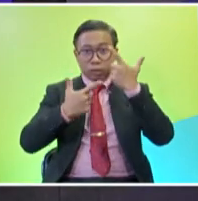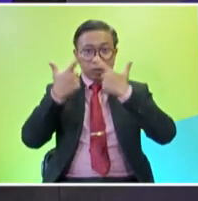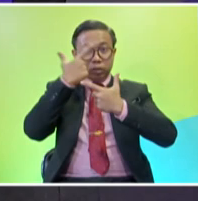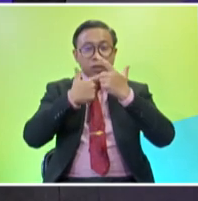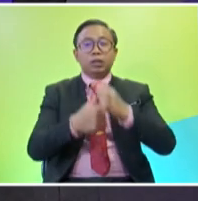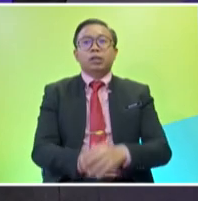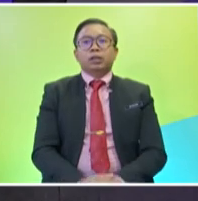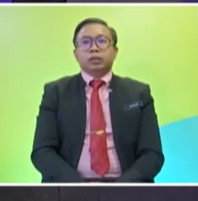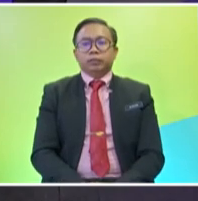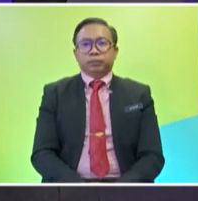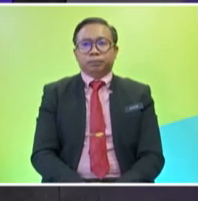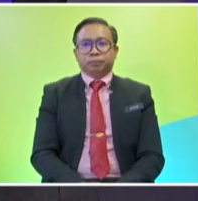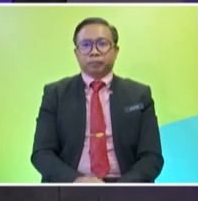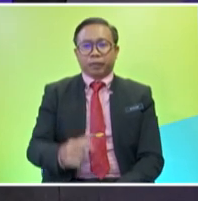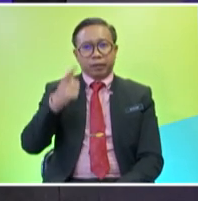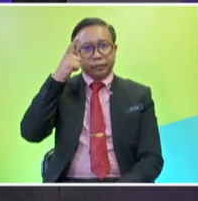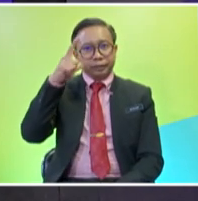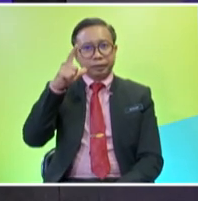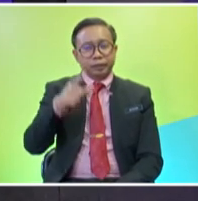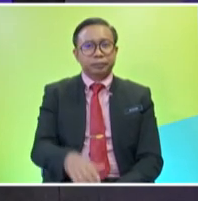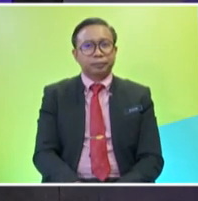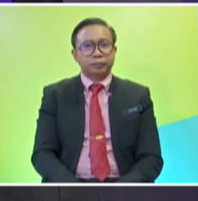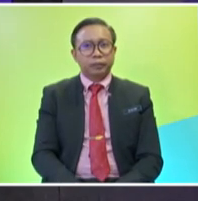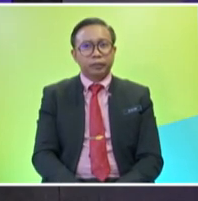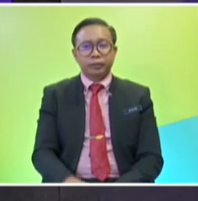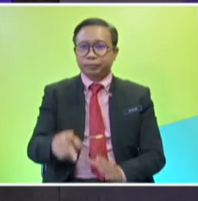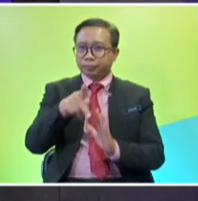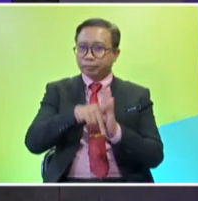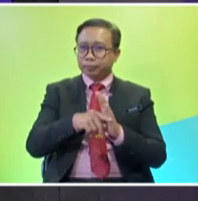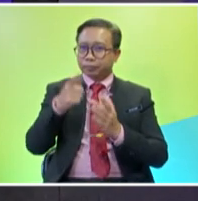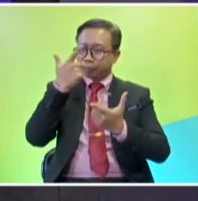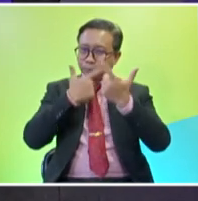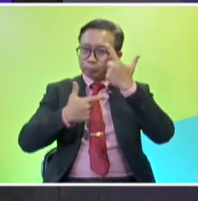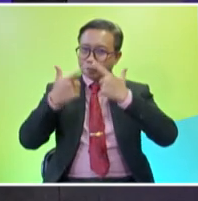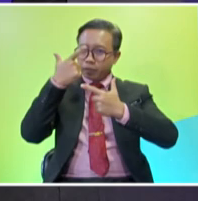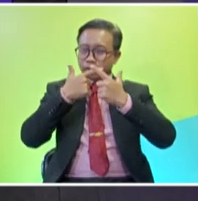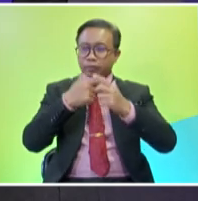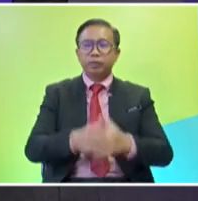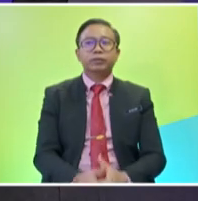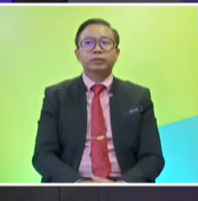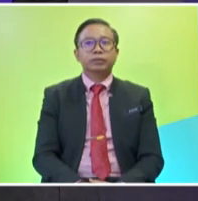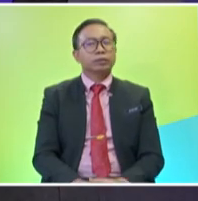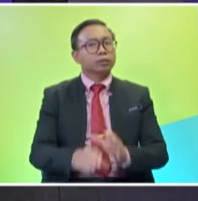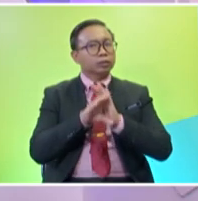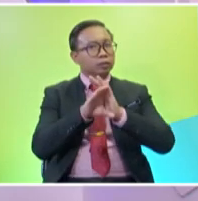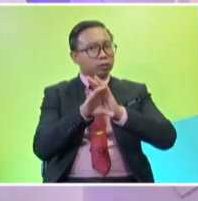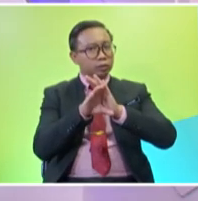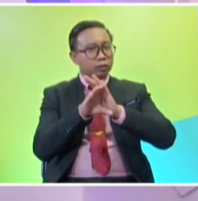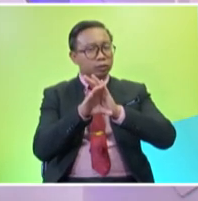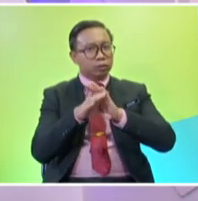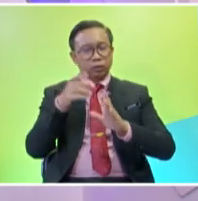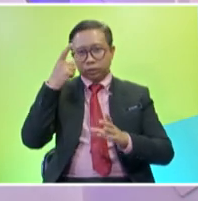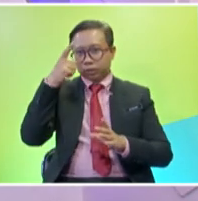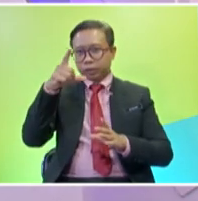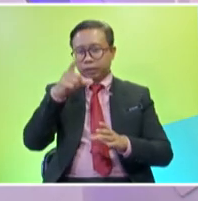seterusnya kita lihat pula yaitu dari segi pelancungan contohnya adalah kita lihat